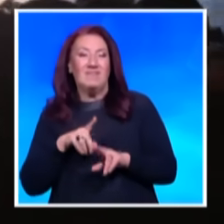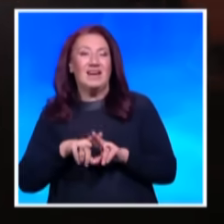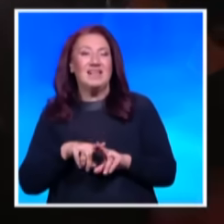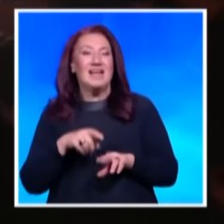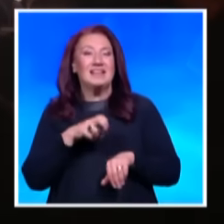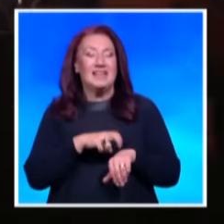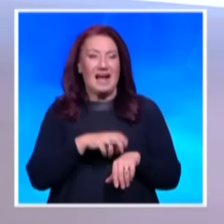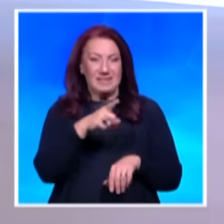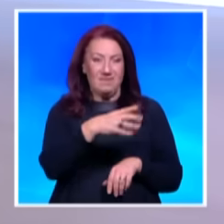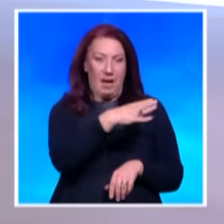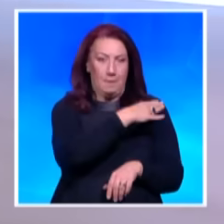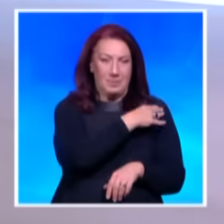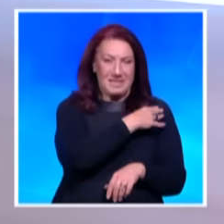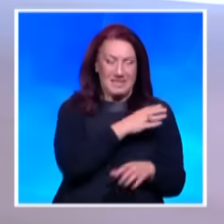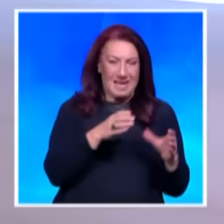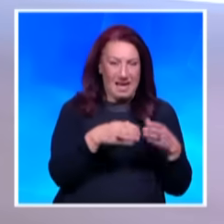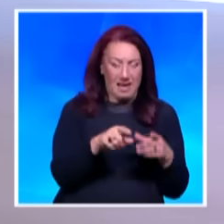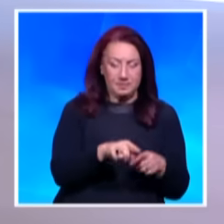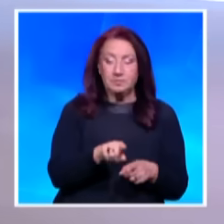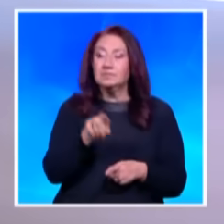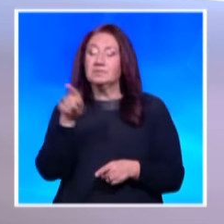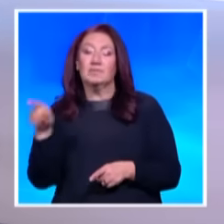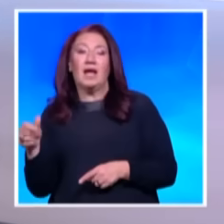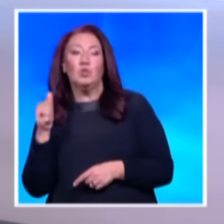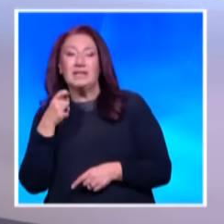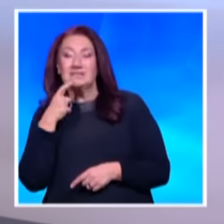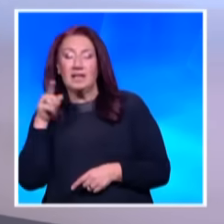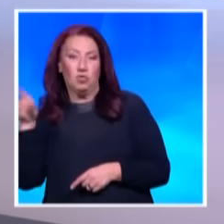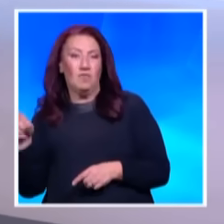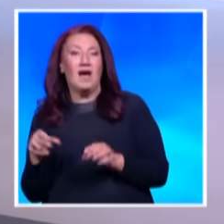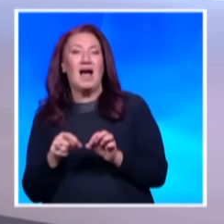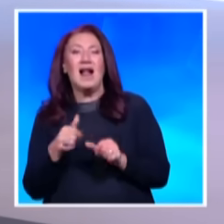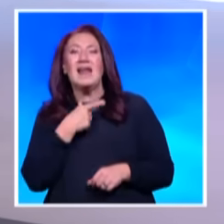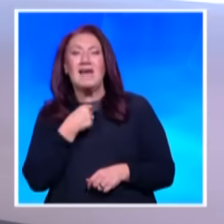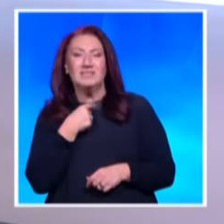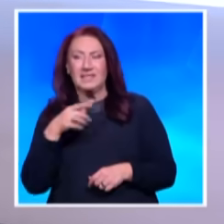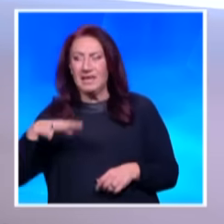Златков при протестиращите почитатели на футболния Левски. Първо към Ивелина. Добър вечер!